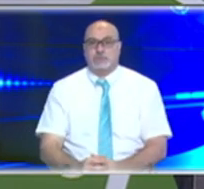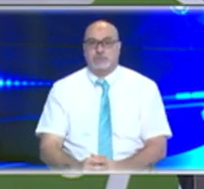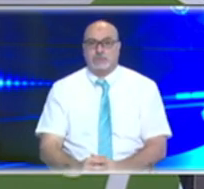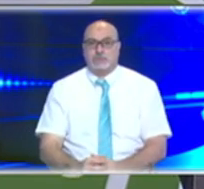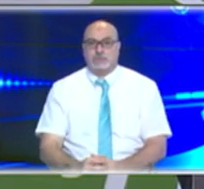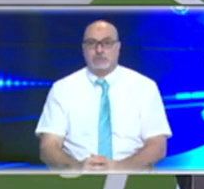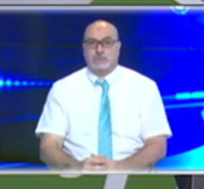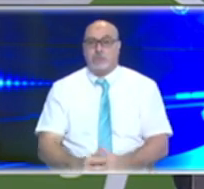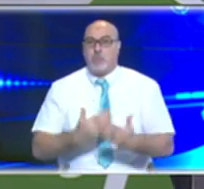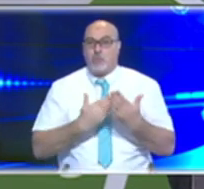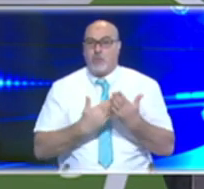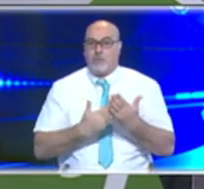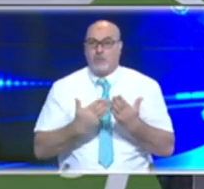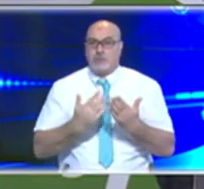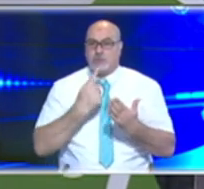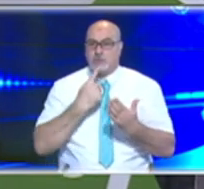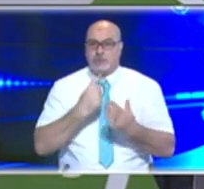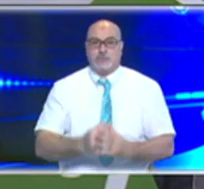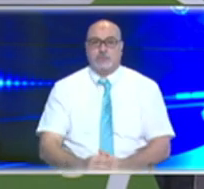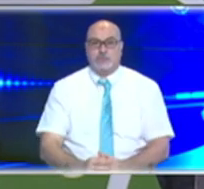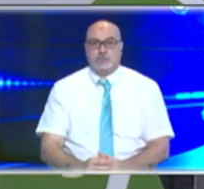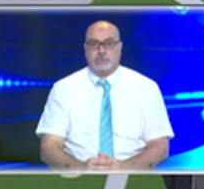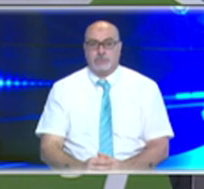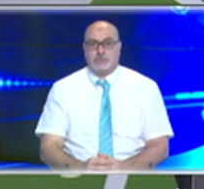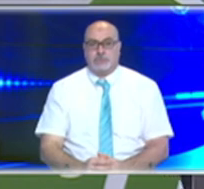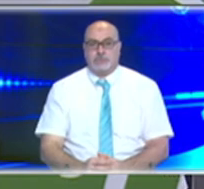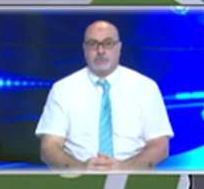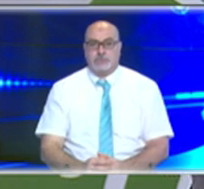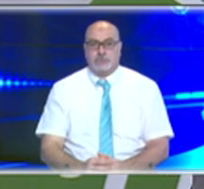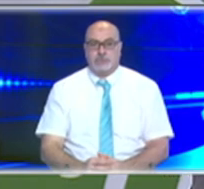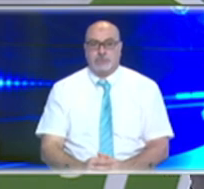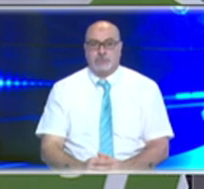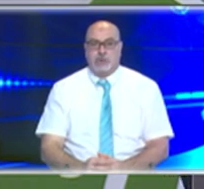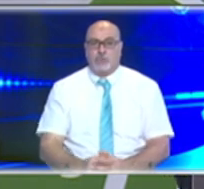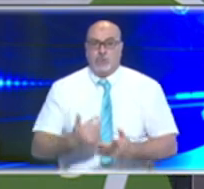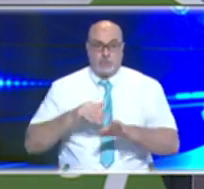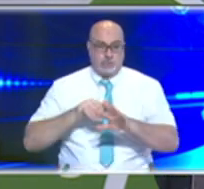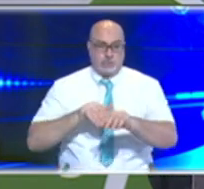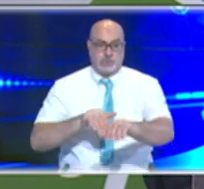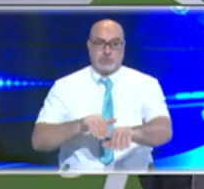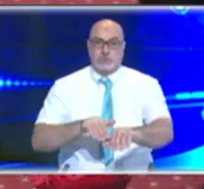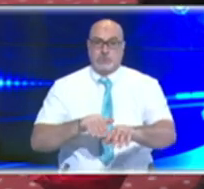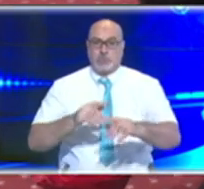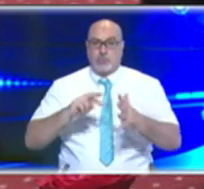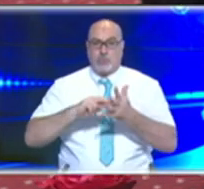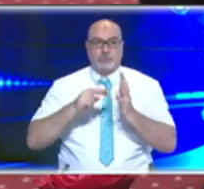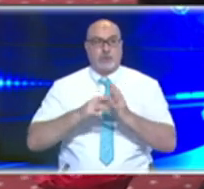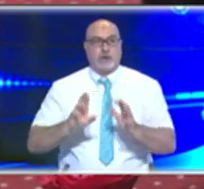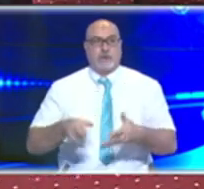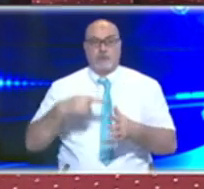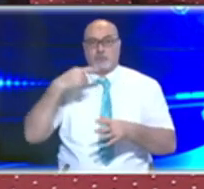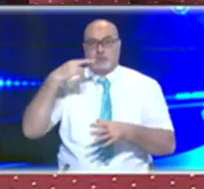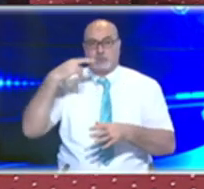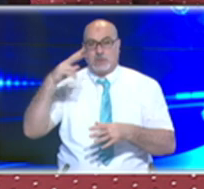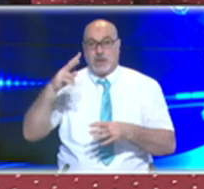يعني التي أعجزت أعظم الدول لمواصلة المشاريع الإصلاحات